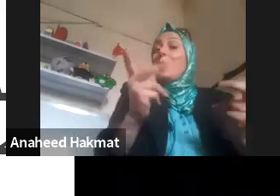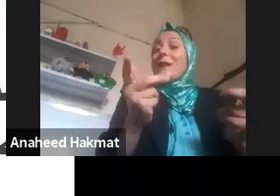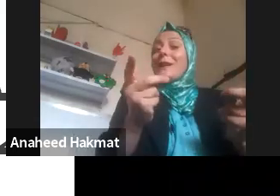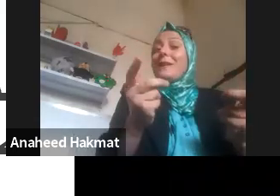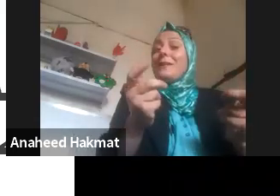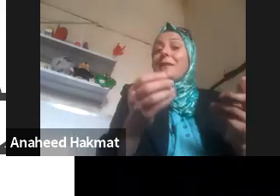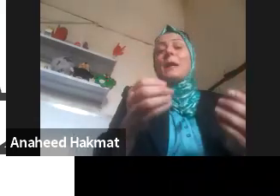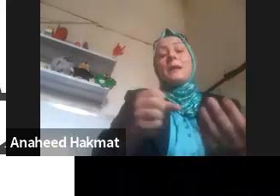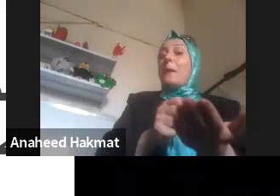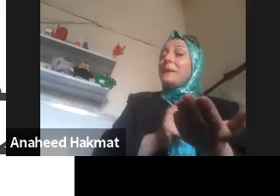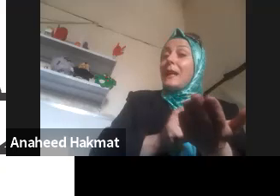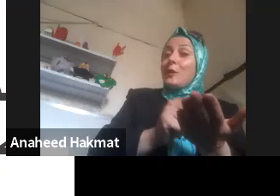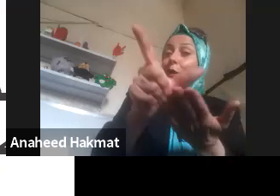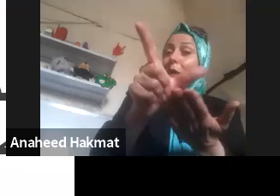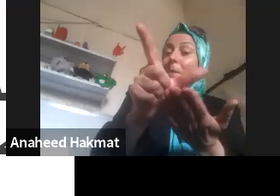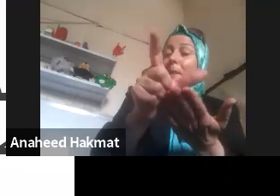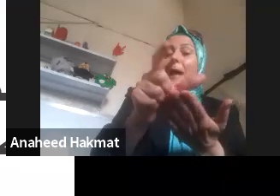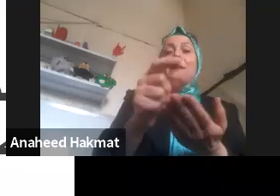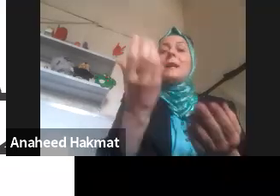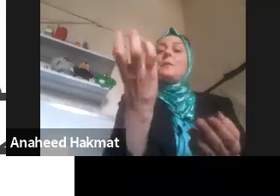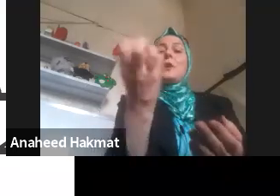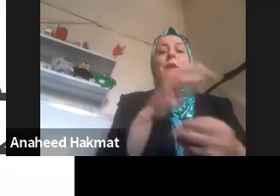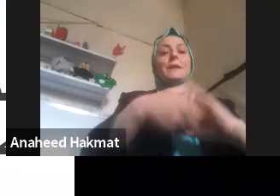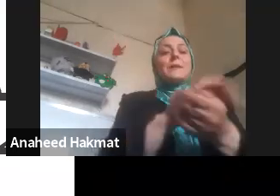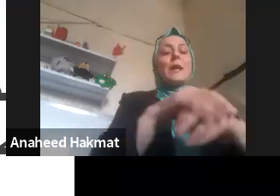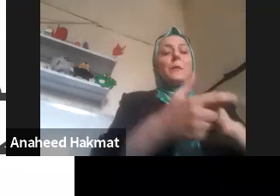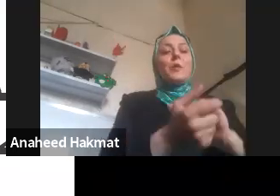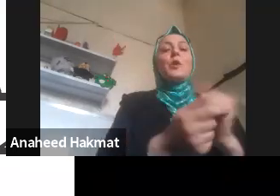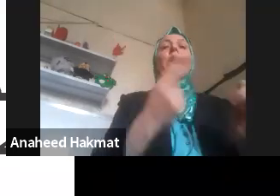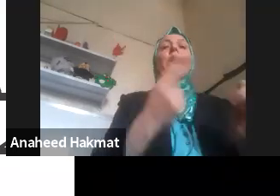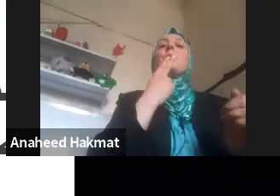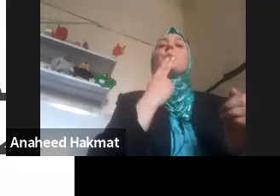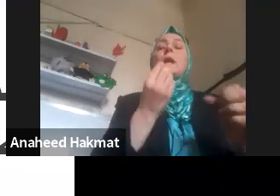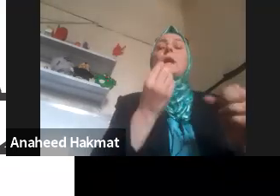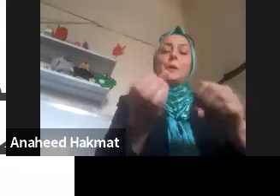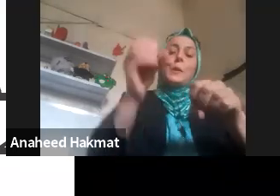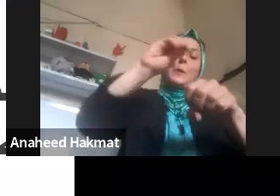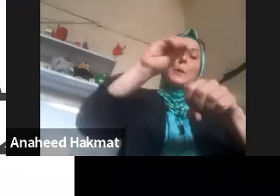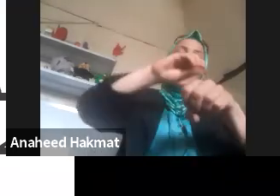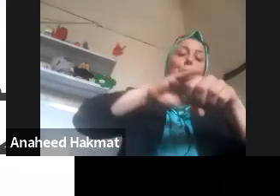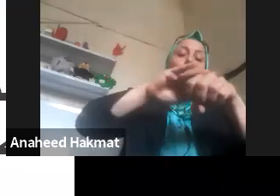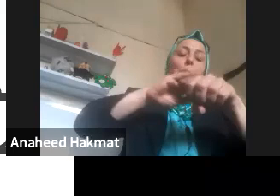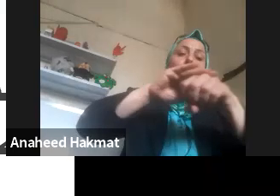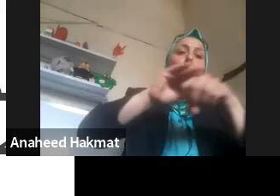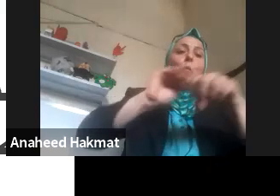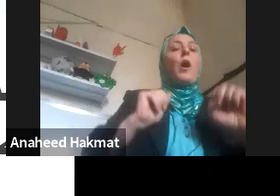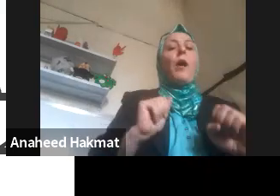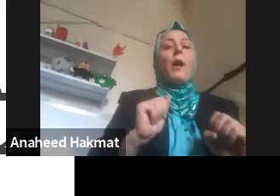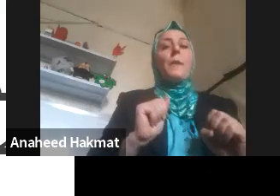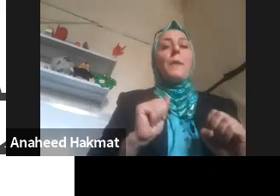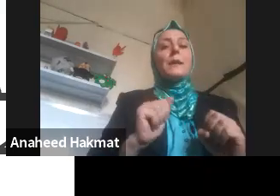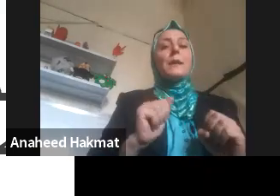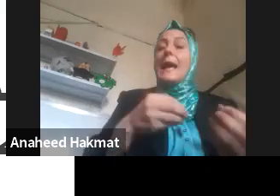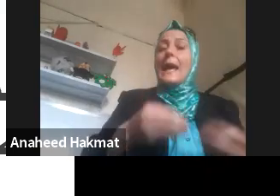زي المعقمات، كيف بده يتم توريد المستهلكات لما يتم استنفادها. وجدا مهم ما نغفل